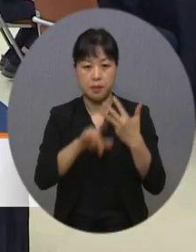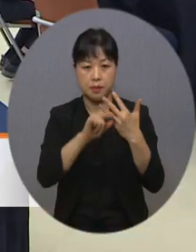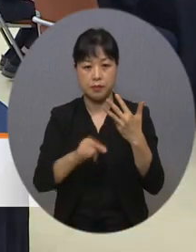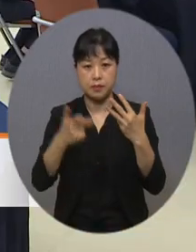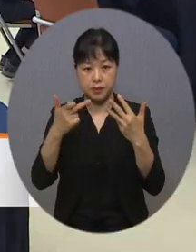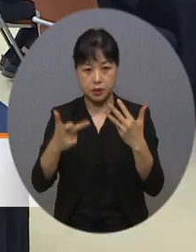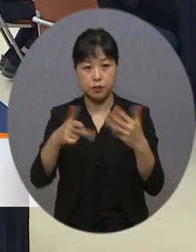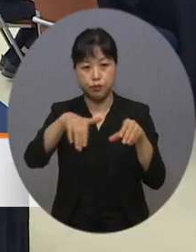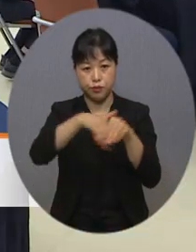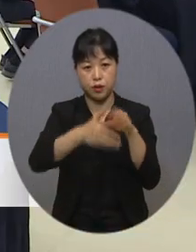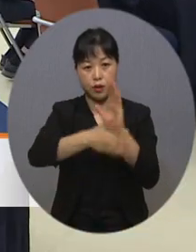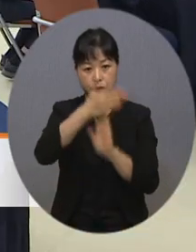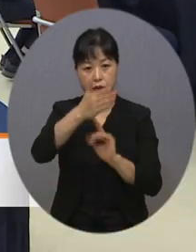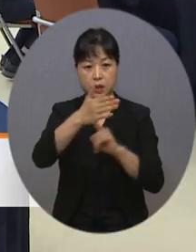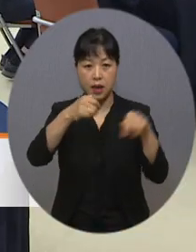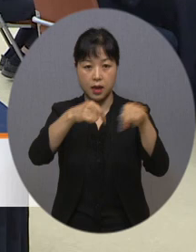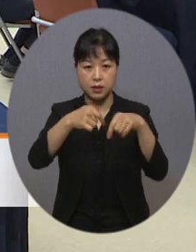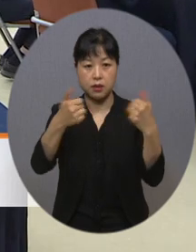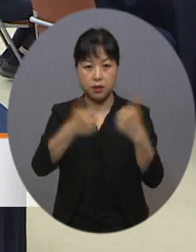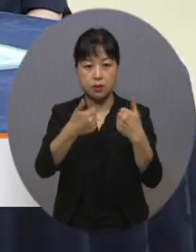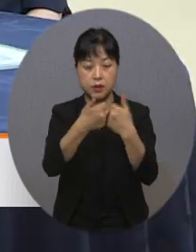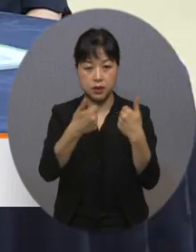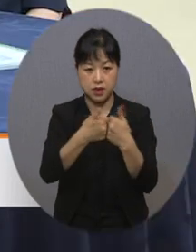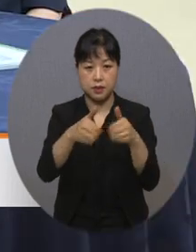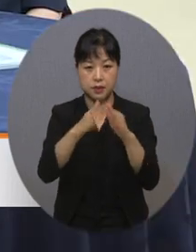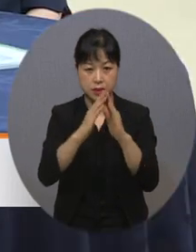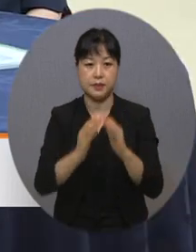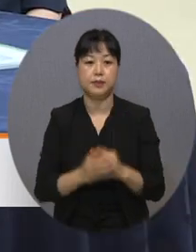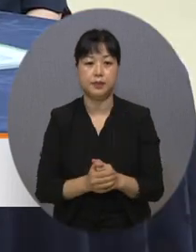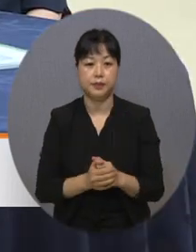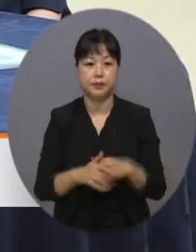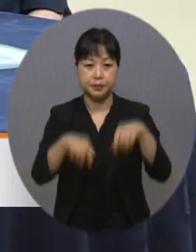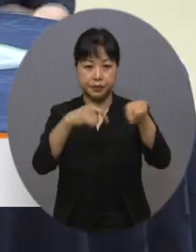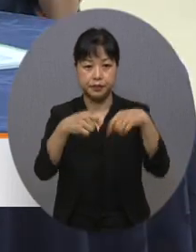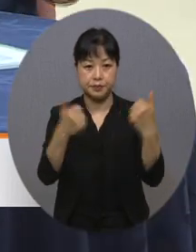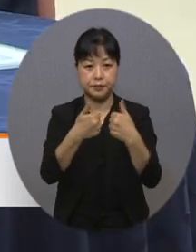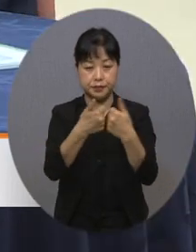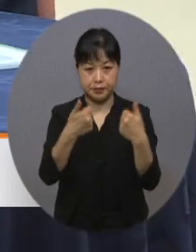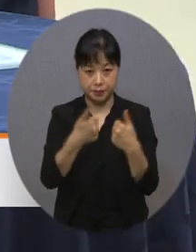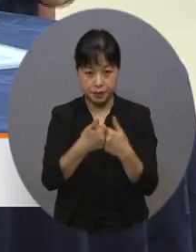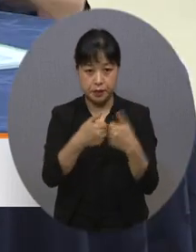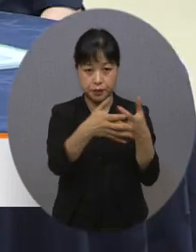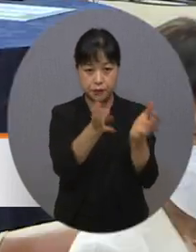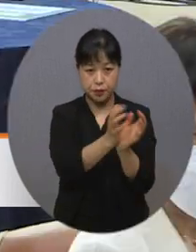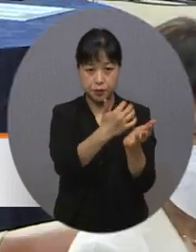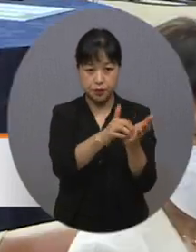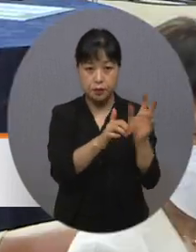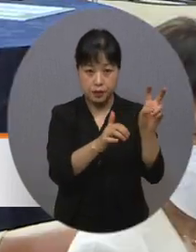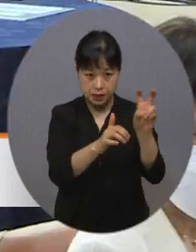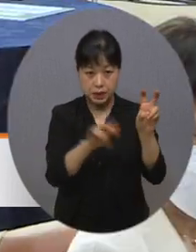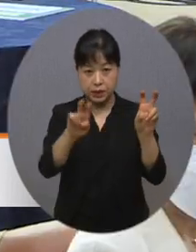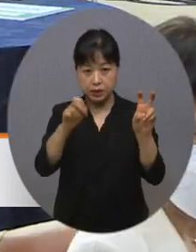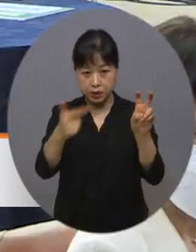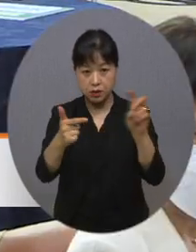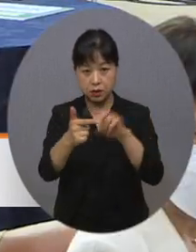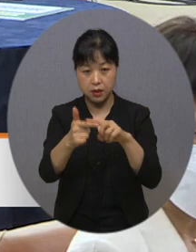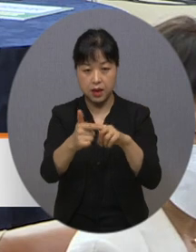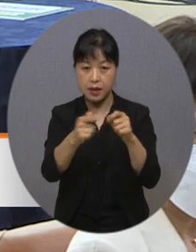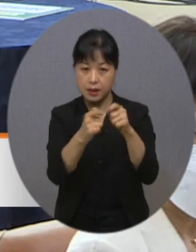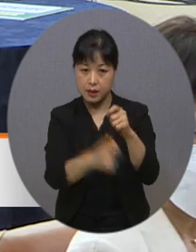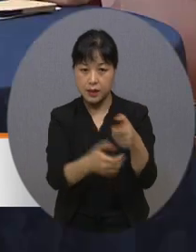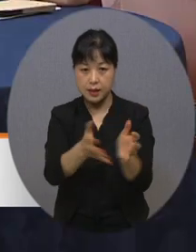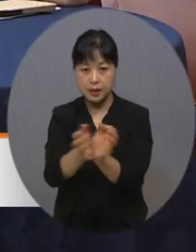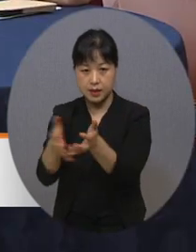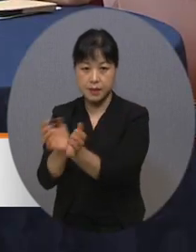문화도시 행 정 협의체 를 발족해 습니다 올 봄 행 정 협의체는 20개 부서 26개 팀 구조로 구성되었습니다